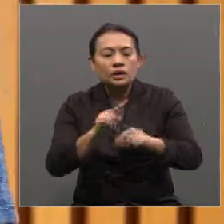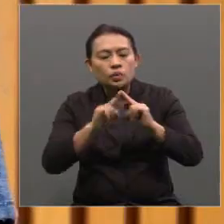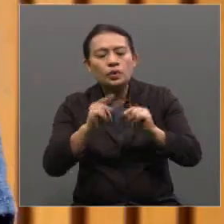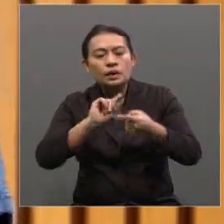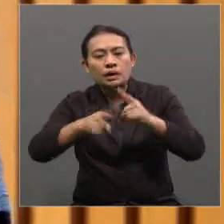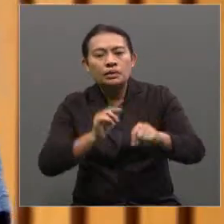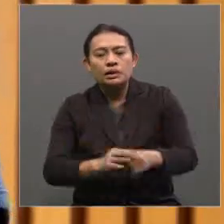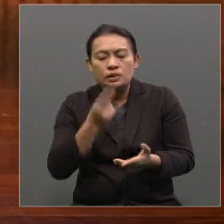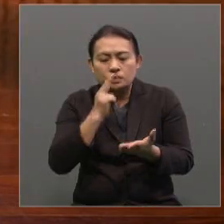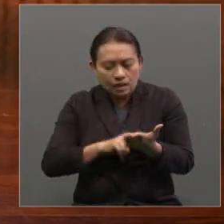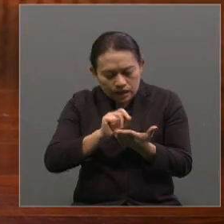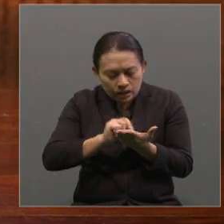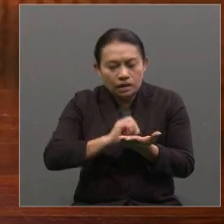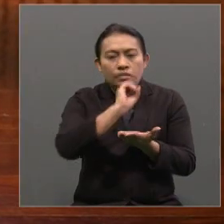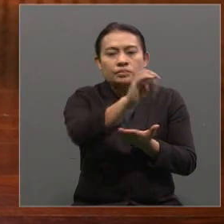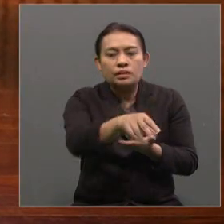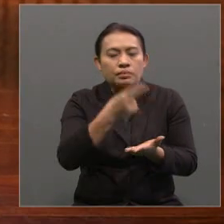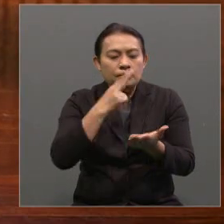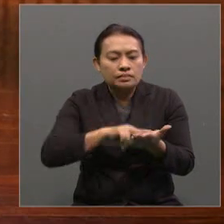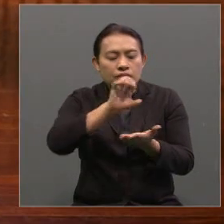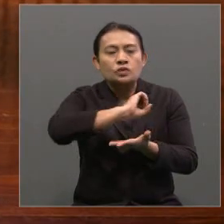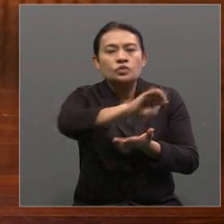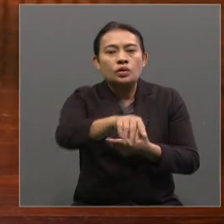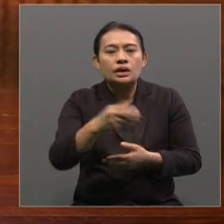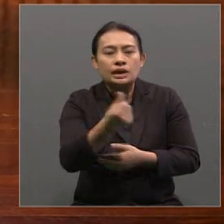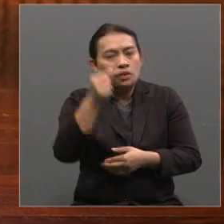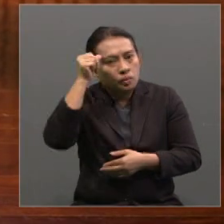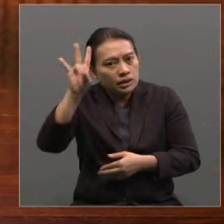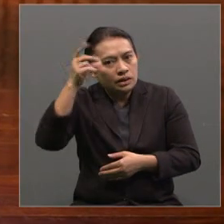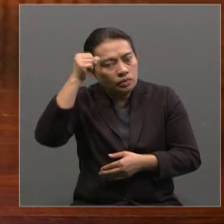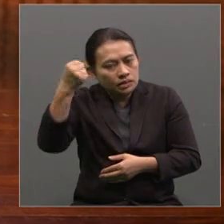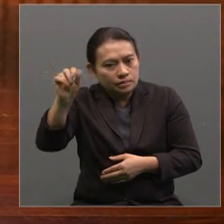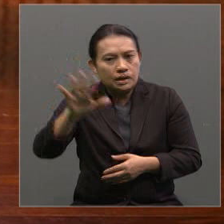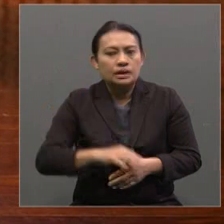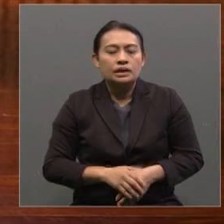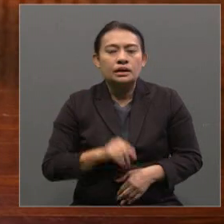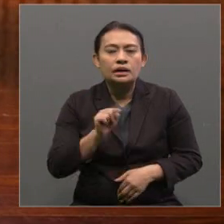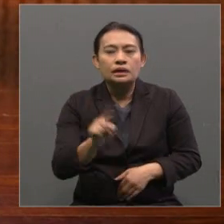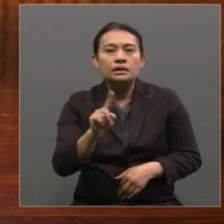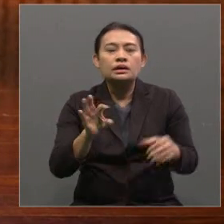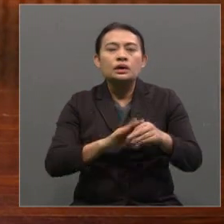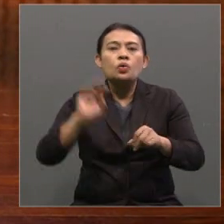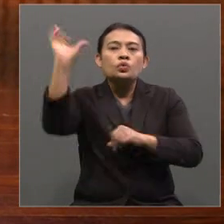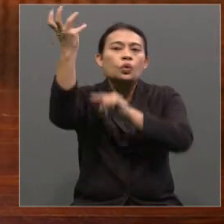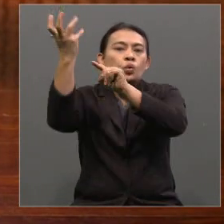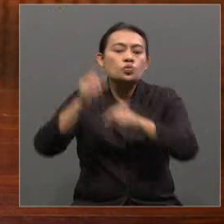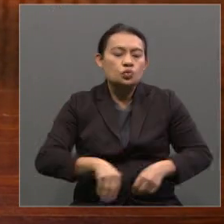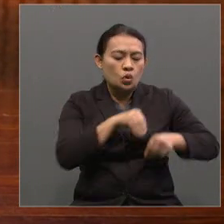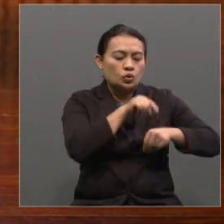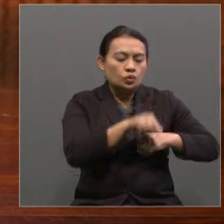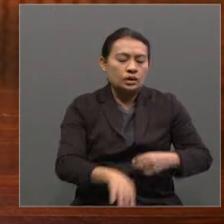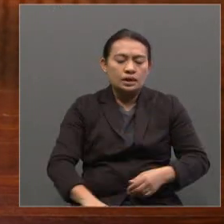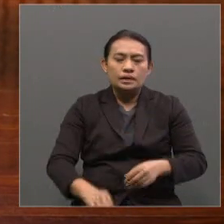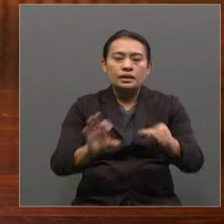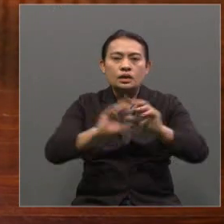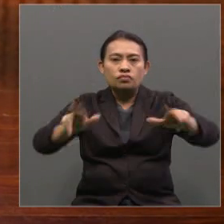มายรอกัน7วัน15วันอีเมลก็เร็วตายโหงแล้ว ครับผม เดี๋ยวนี้คิดถึงเมื่อไหร่อยู่คนละทวีปนี่เลยใช่มั้ยครับ เฟซไทม์ เฟซไทม์เ